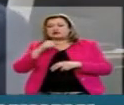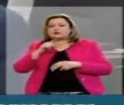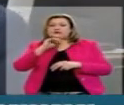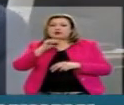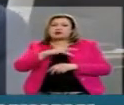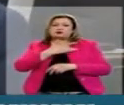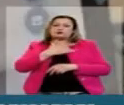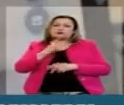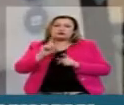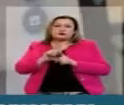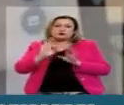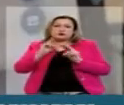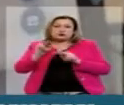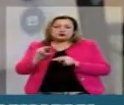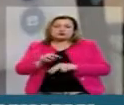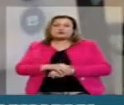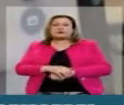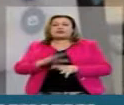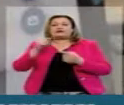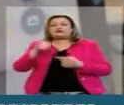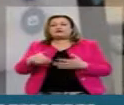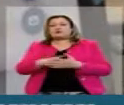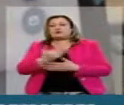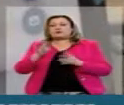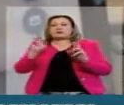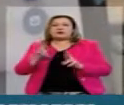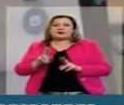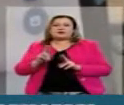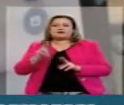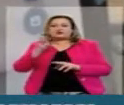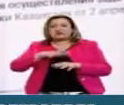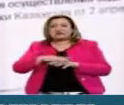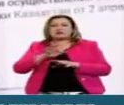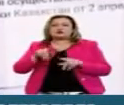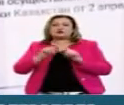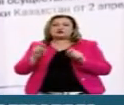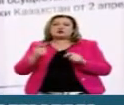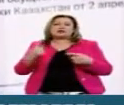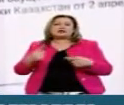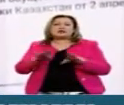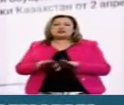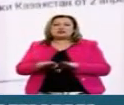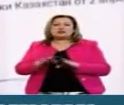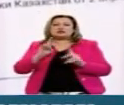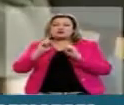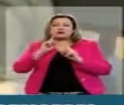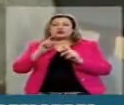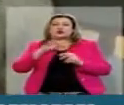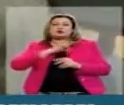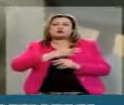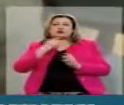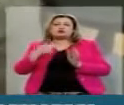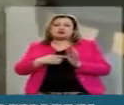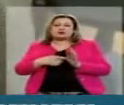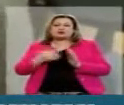бақылау жүргізілмек. Енгізілетін жаңа нормаларға сәйкес елімізде заң кеңесшілерінің бірыңғай республикалық алқасы құрылмақ. Оның